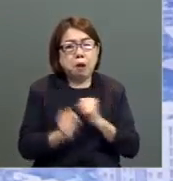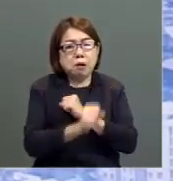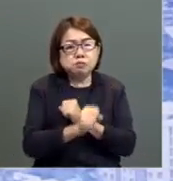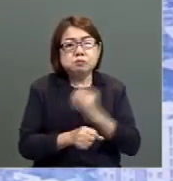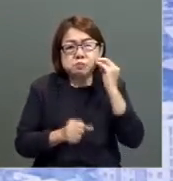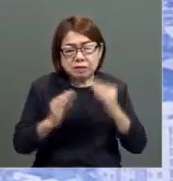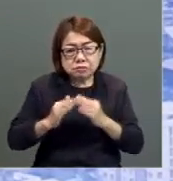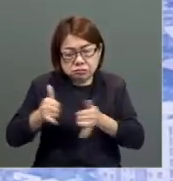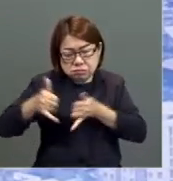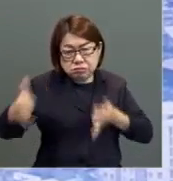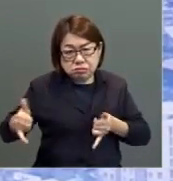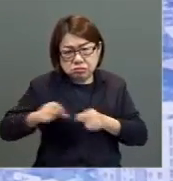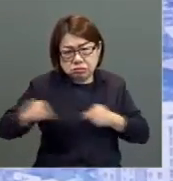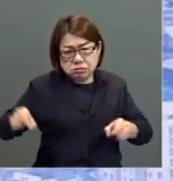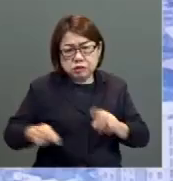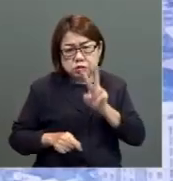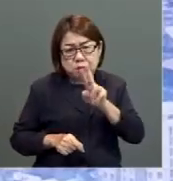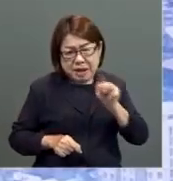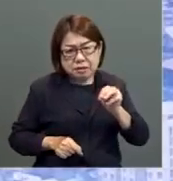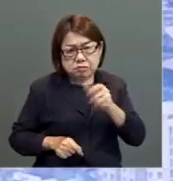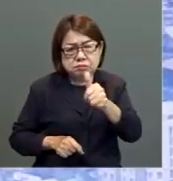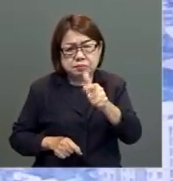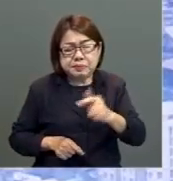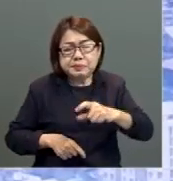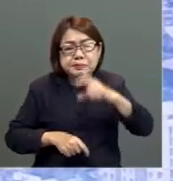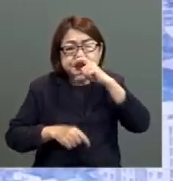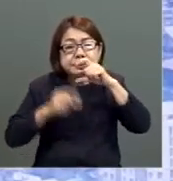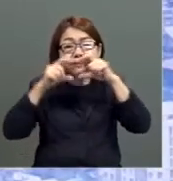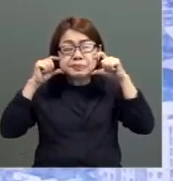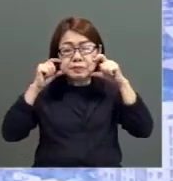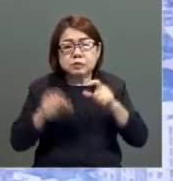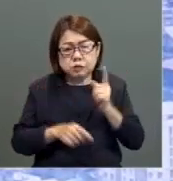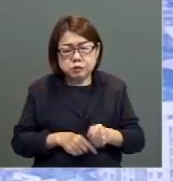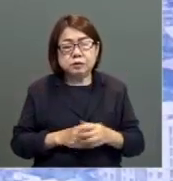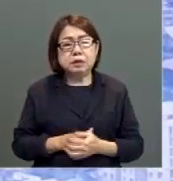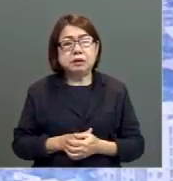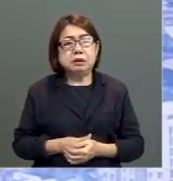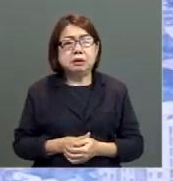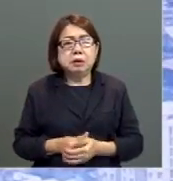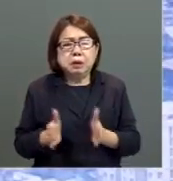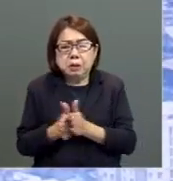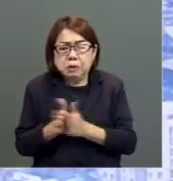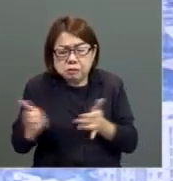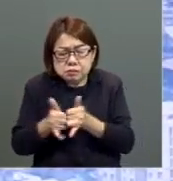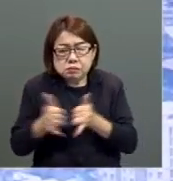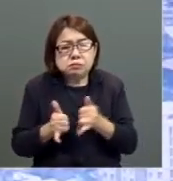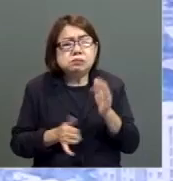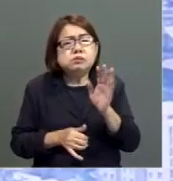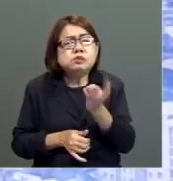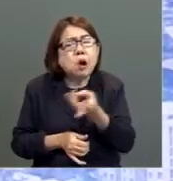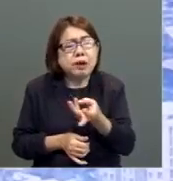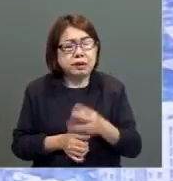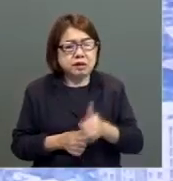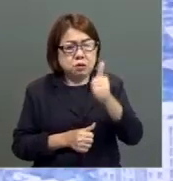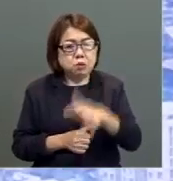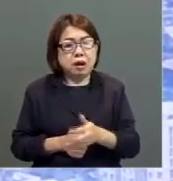านนั่งห่างกัน2เมตรนะครับทำกิจกรรมร่วมกันให้น้อยลงนี่คือสิ่งที่ท่าน